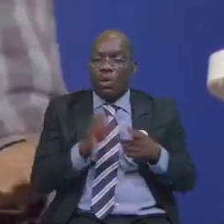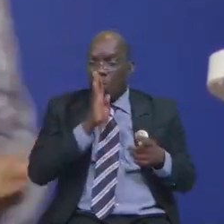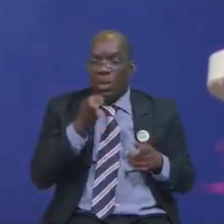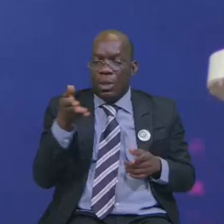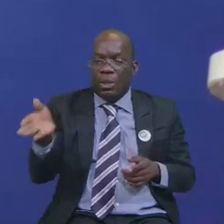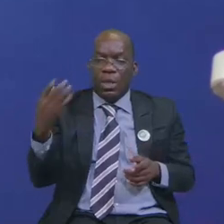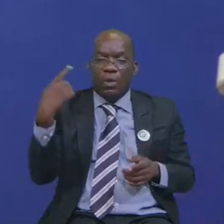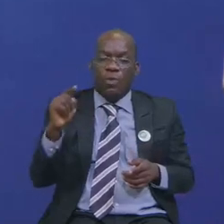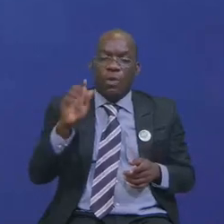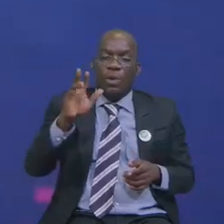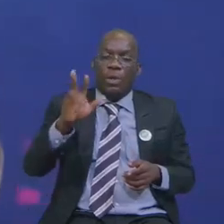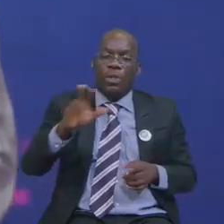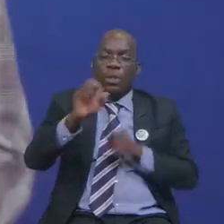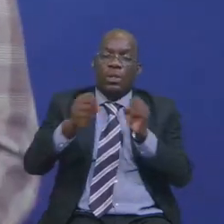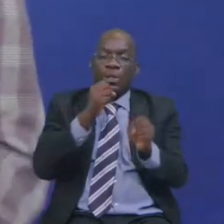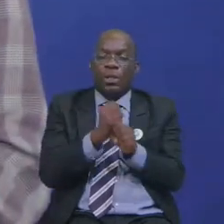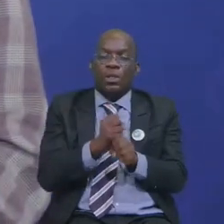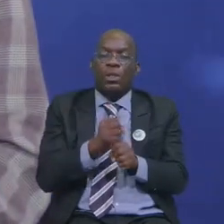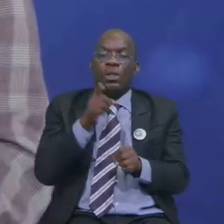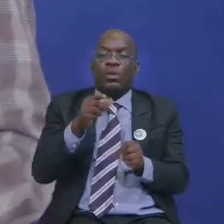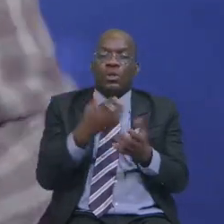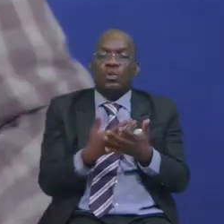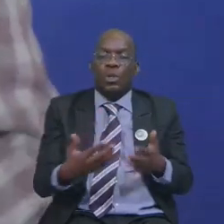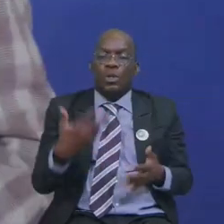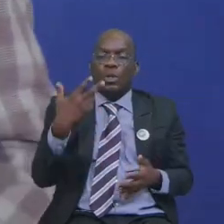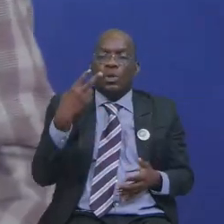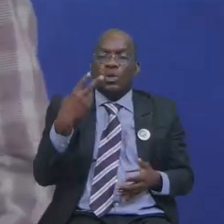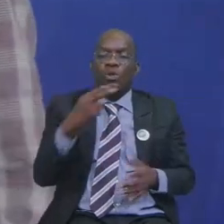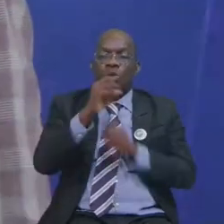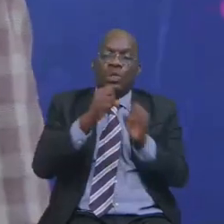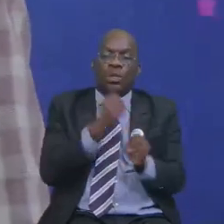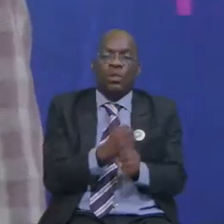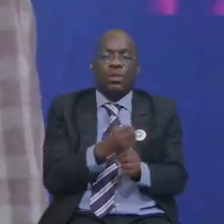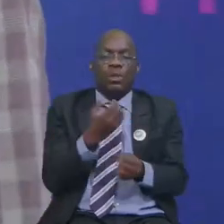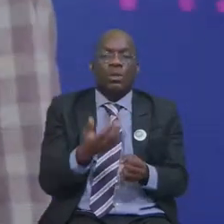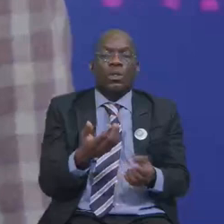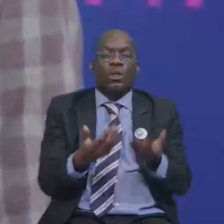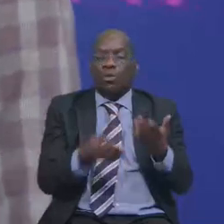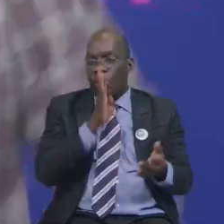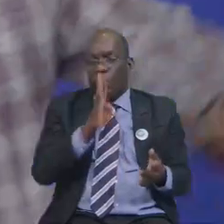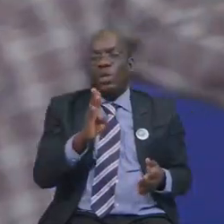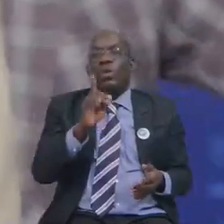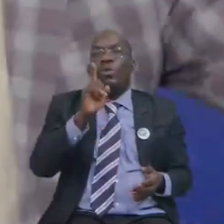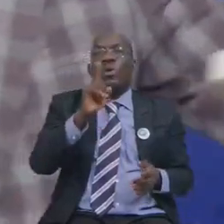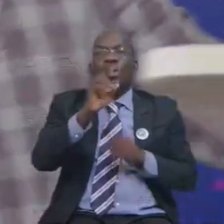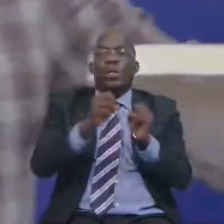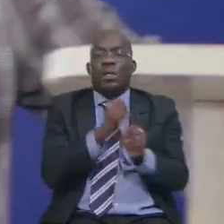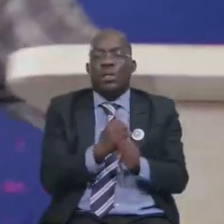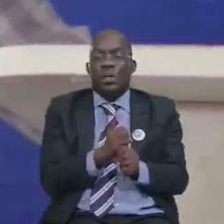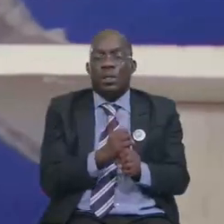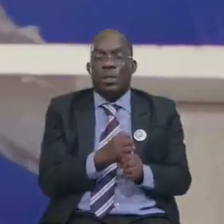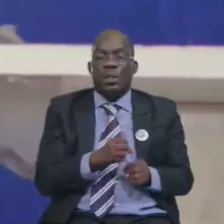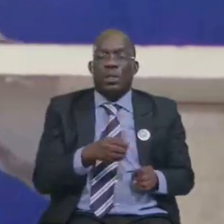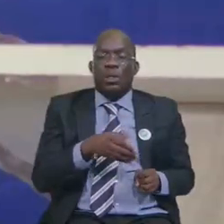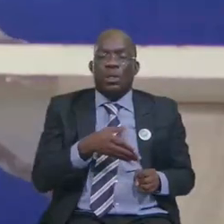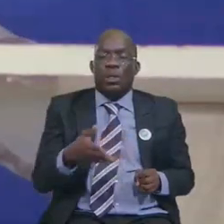ans et un par quatre deux ans déjà il dit pas il reste un non ce que tu dois